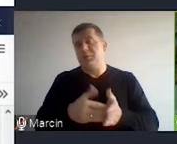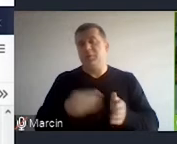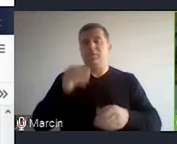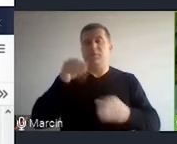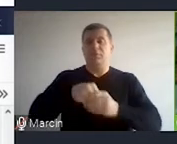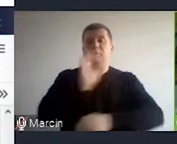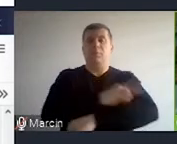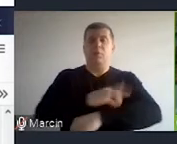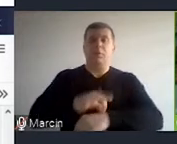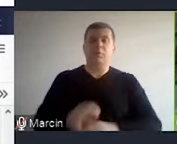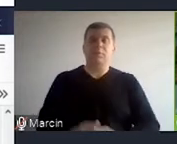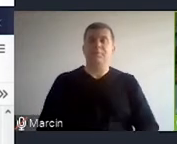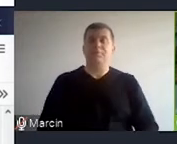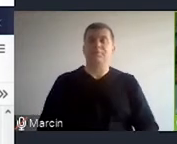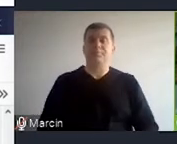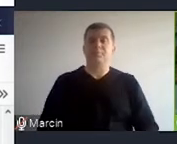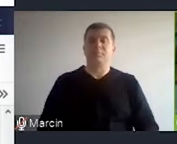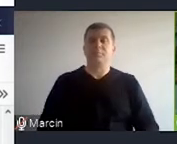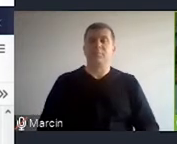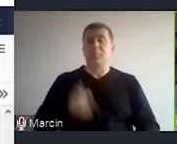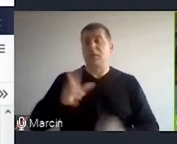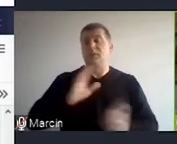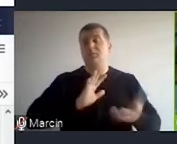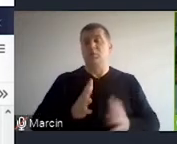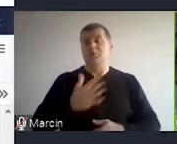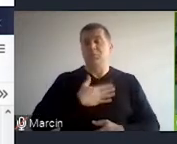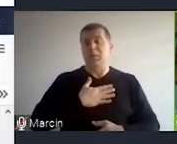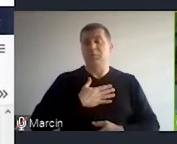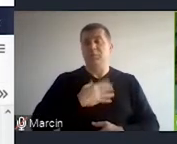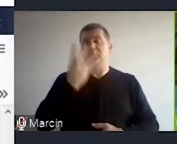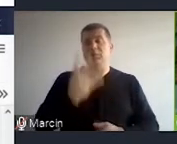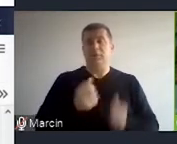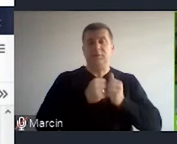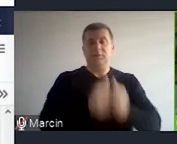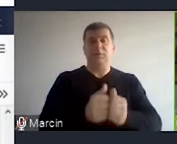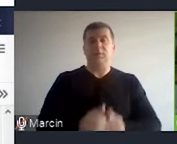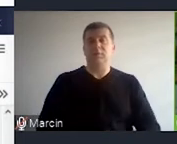projektu. I tym sposobem znowu mam cztery zadania.